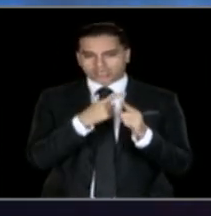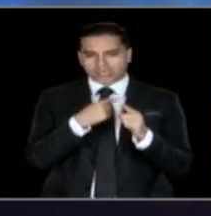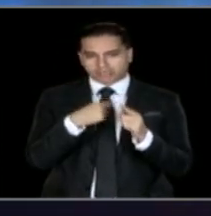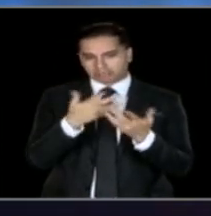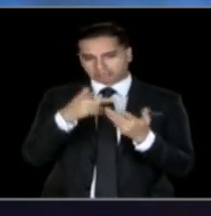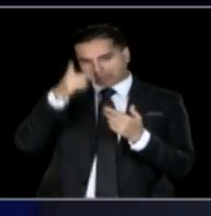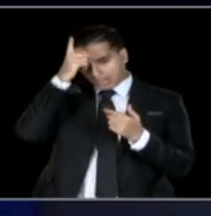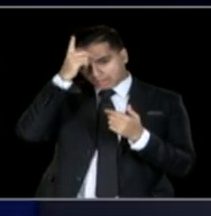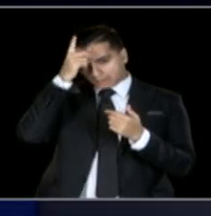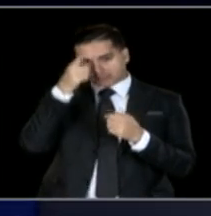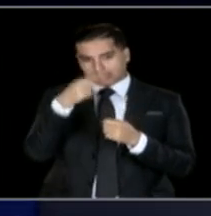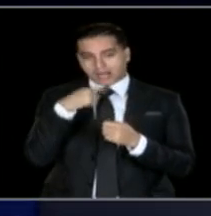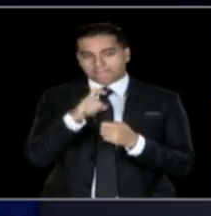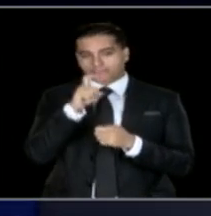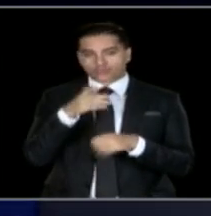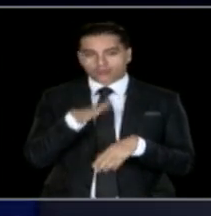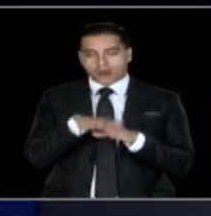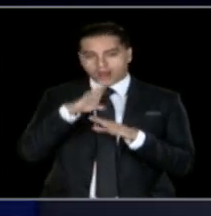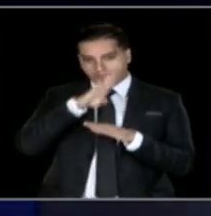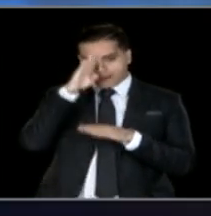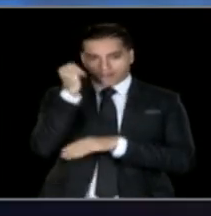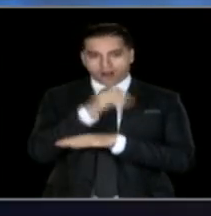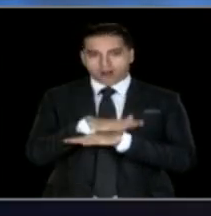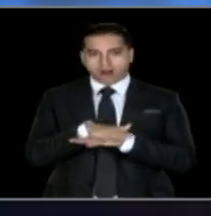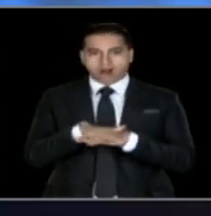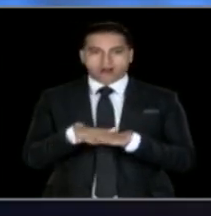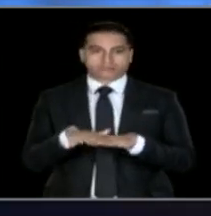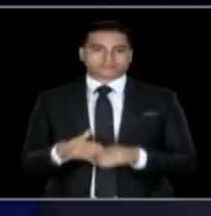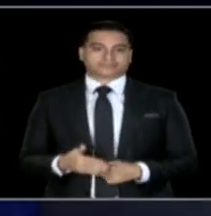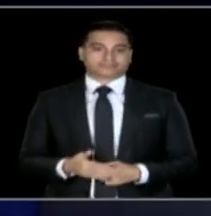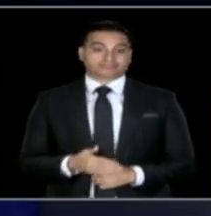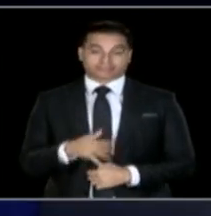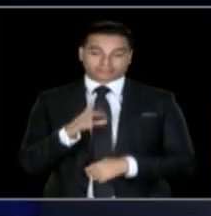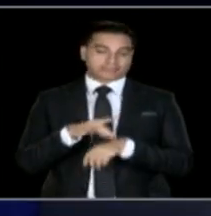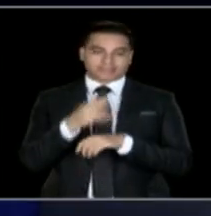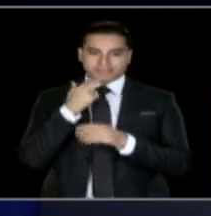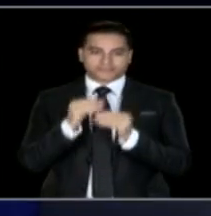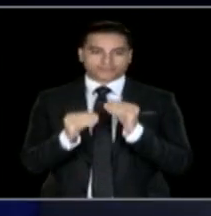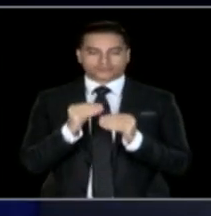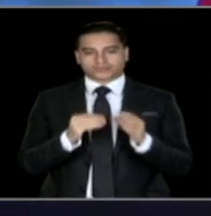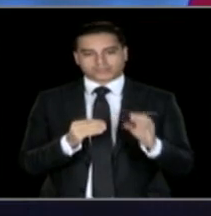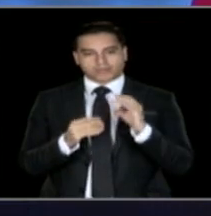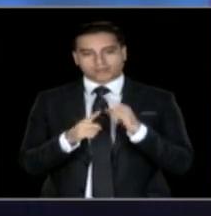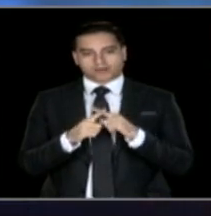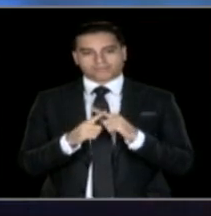ألمانيا؟ أنا بسأل على إمبراطورية. هاردك إجابة